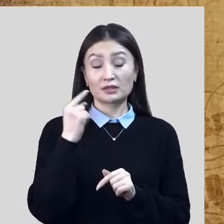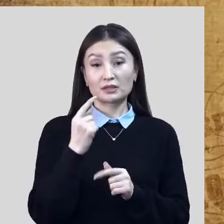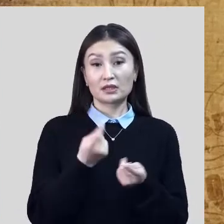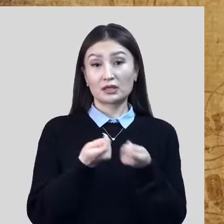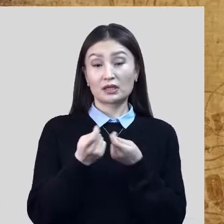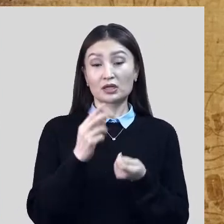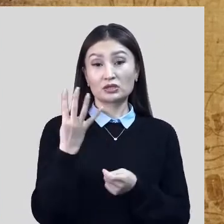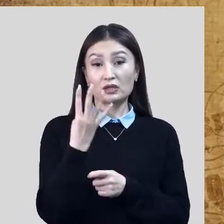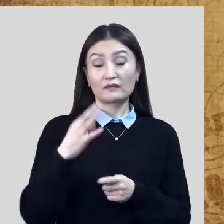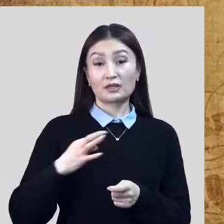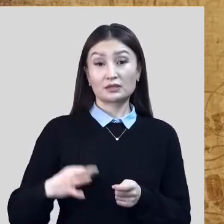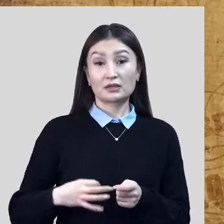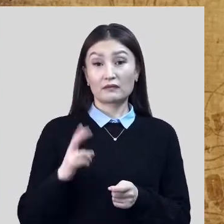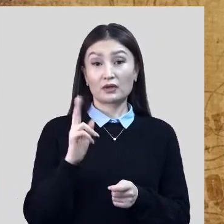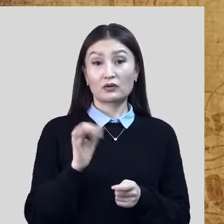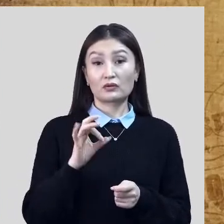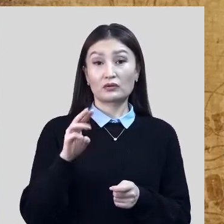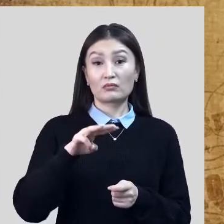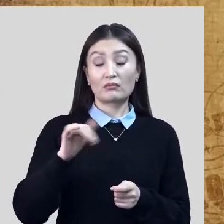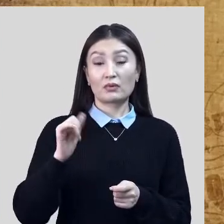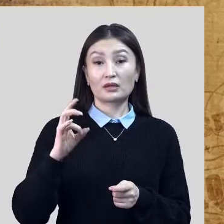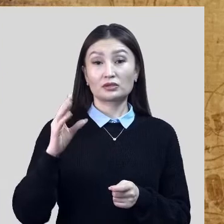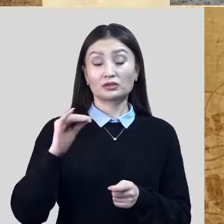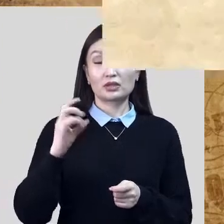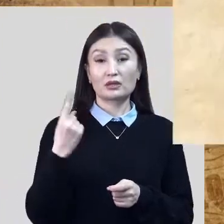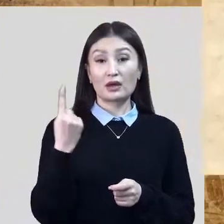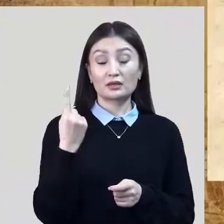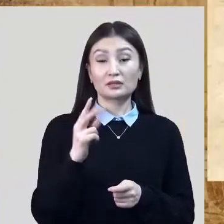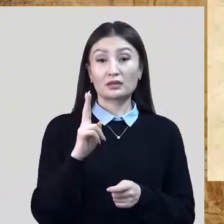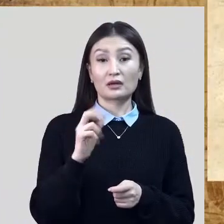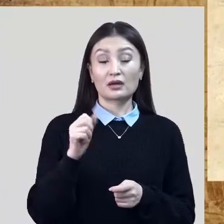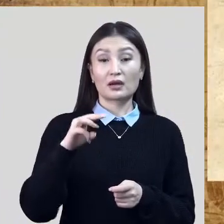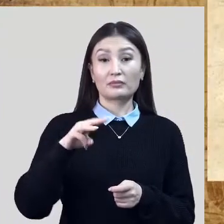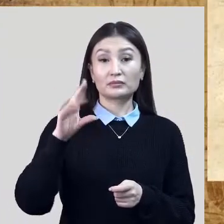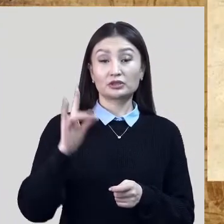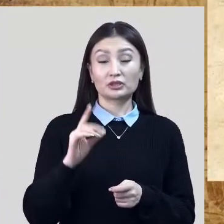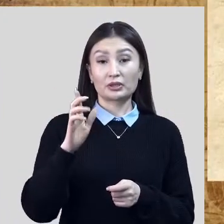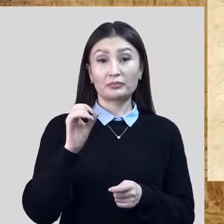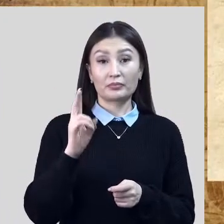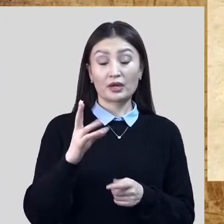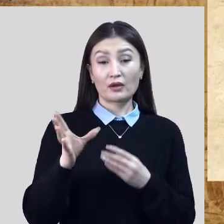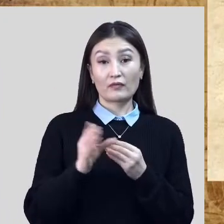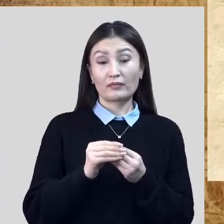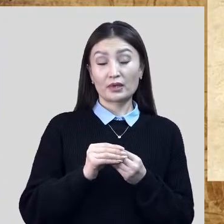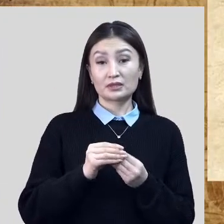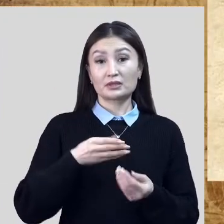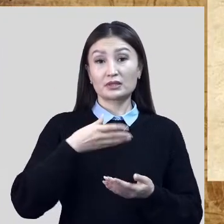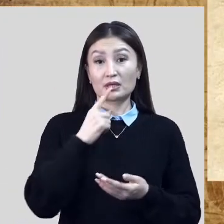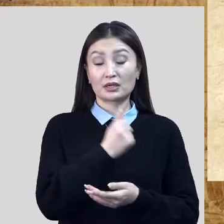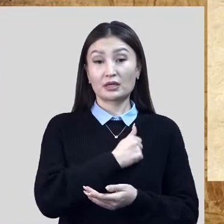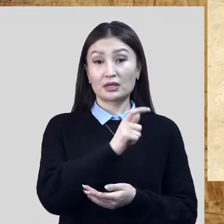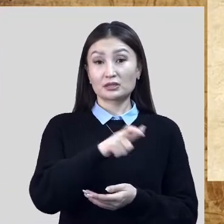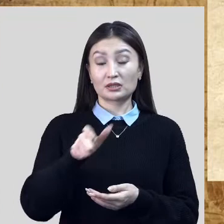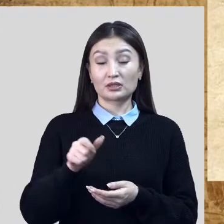возглавили четверо сыновей Курманджан Датки. Один из них, Камчыбек, вместе со своим джигитом